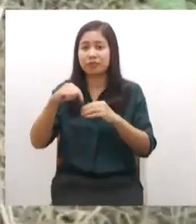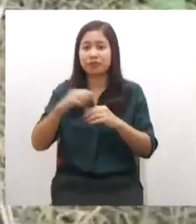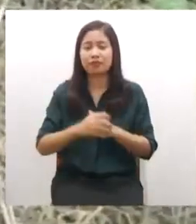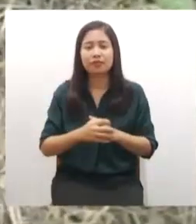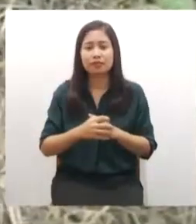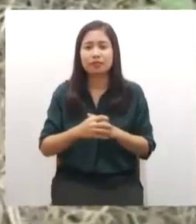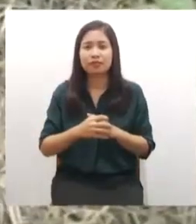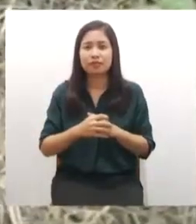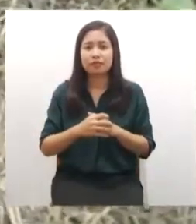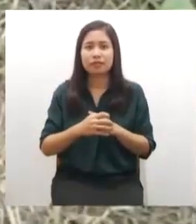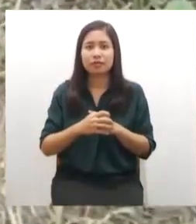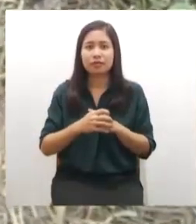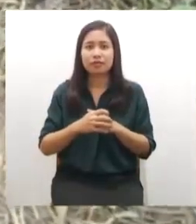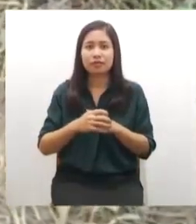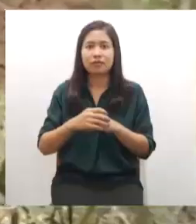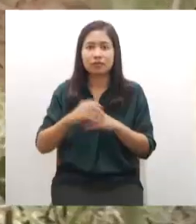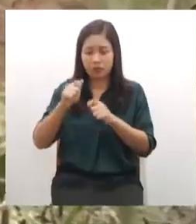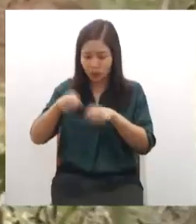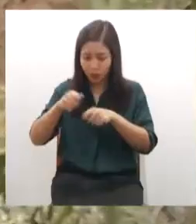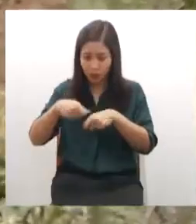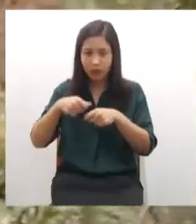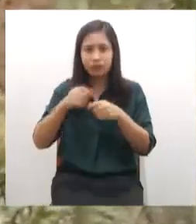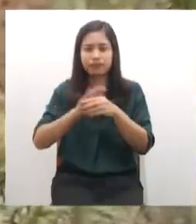ให้ลุ้มยังขึ้น สบาย